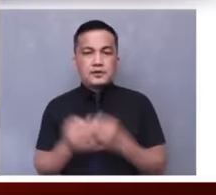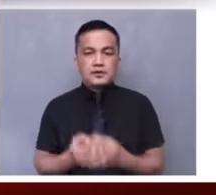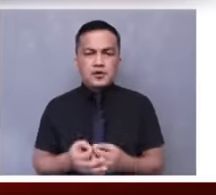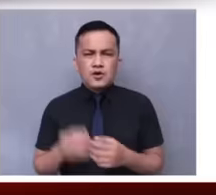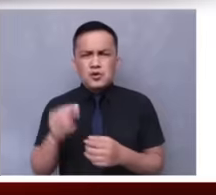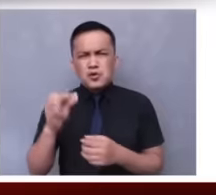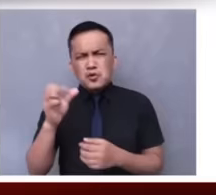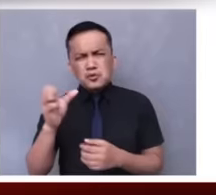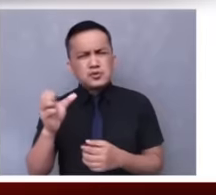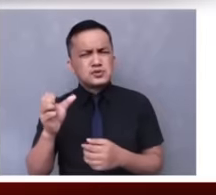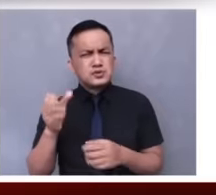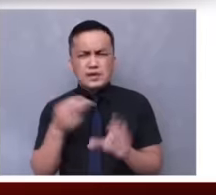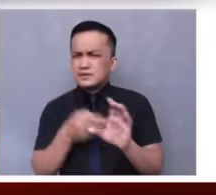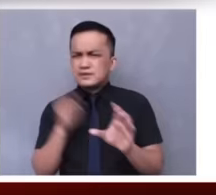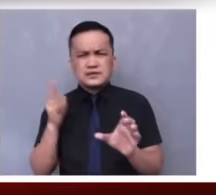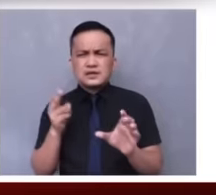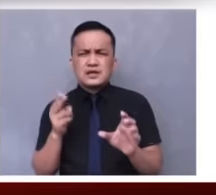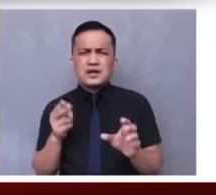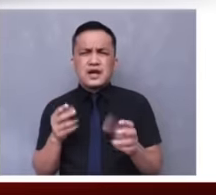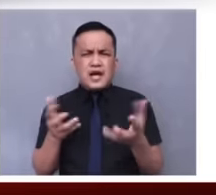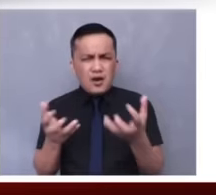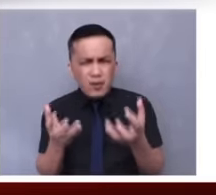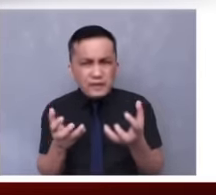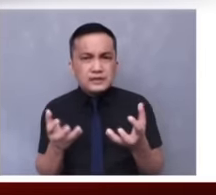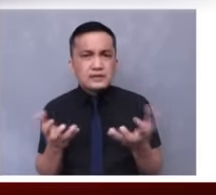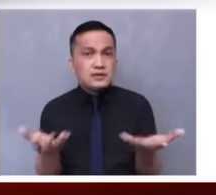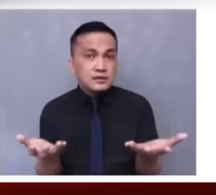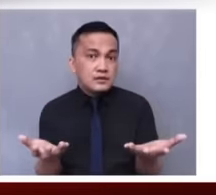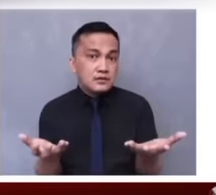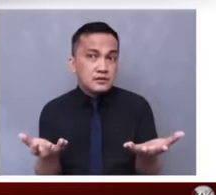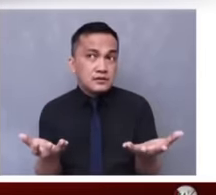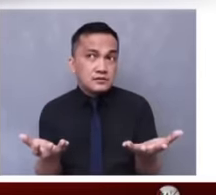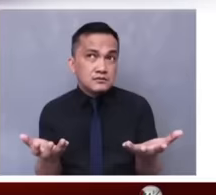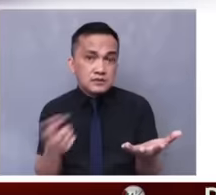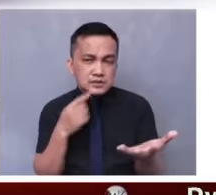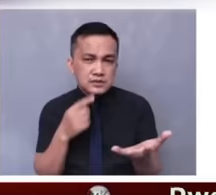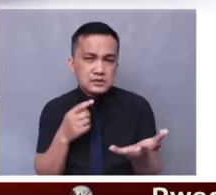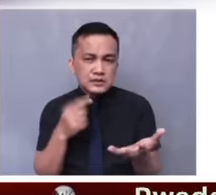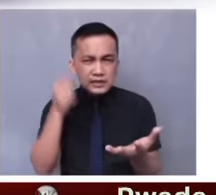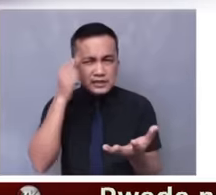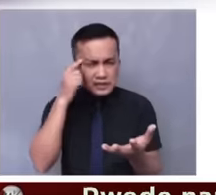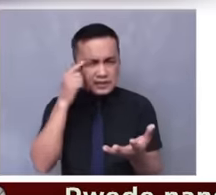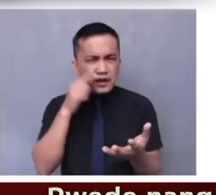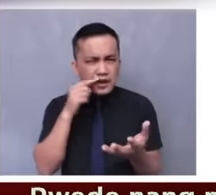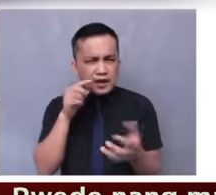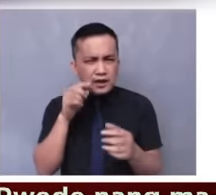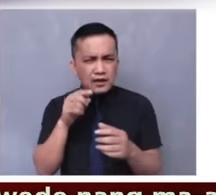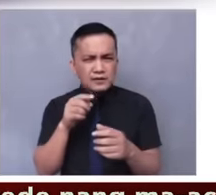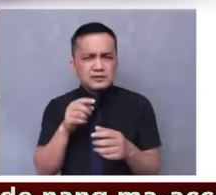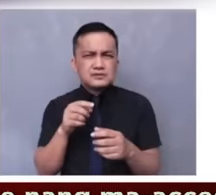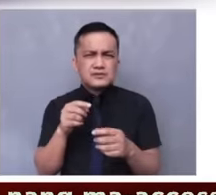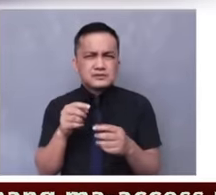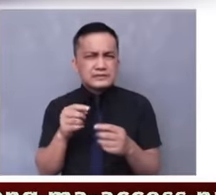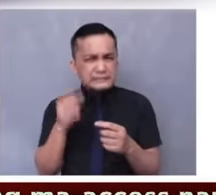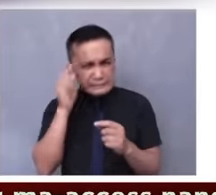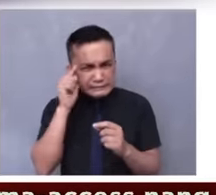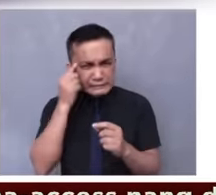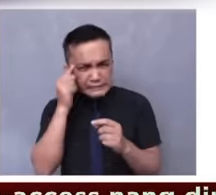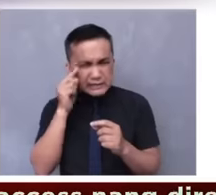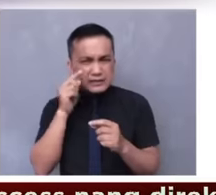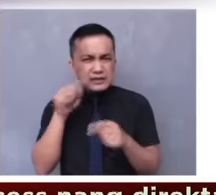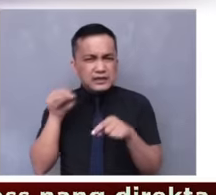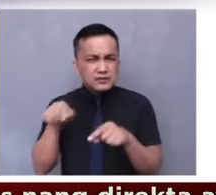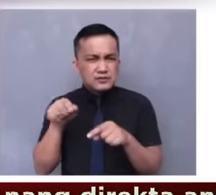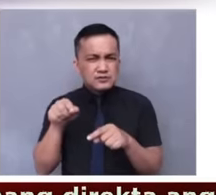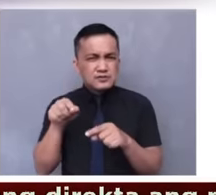gave up, I wanted to, pero I kept on fighting. Ito lang yung pangarap ko ever since I was